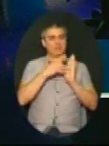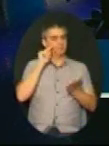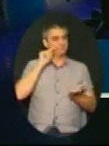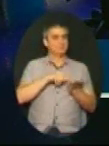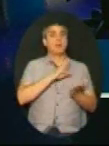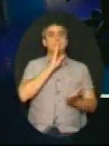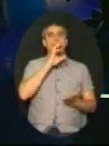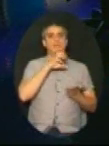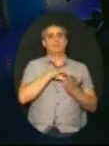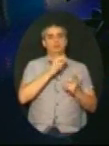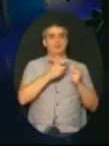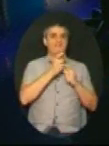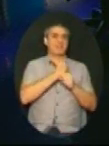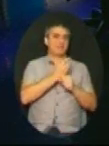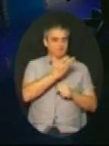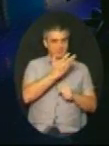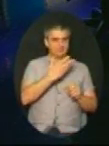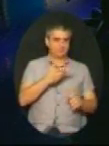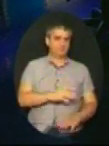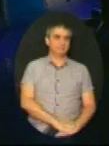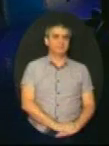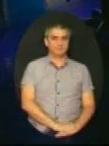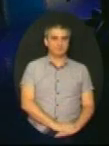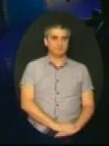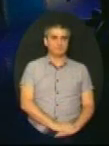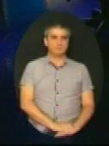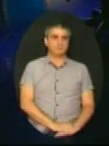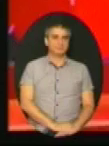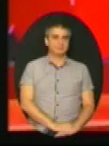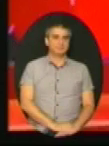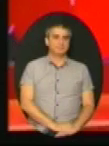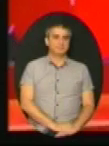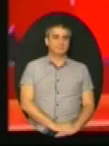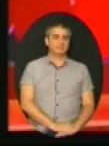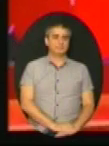היד על הבעיה המרכזית של מפלגת העבודה, היא הלכה למנהיגות.